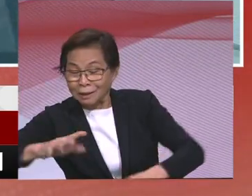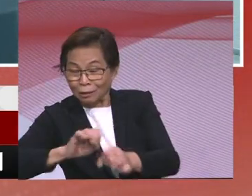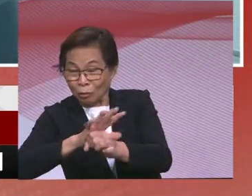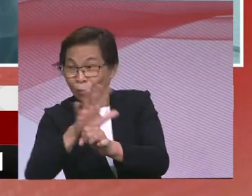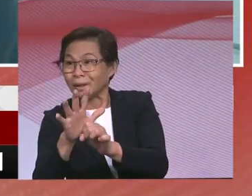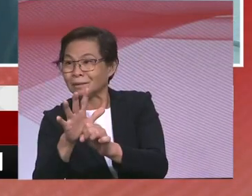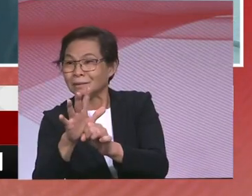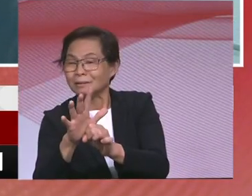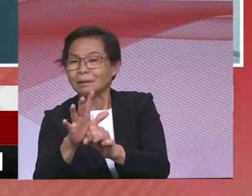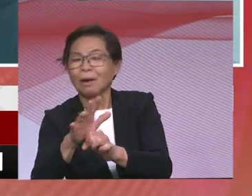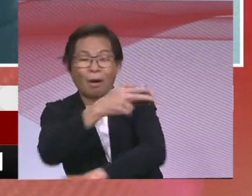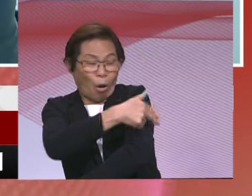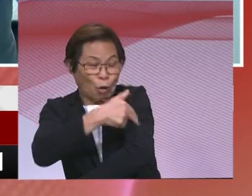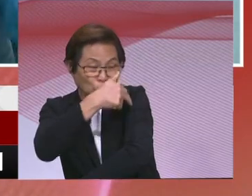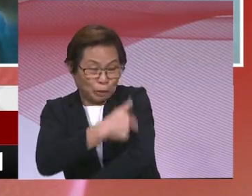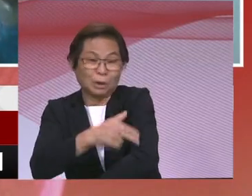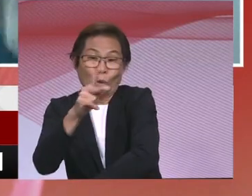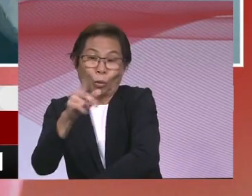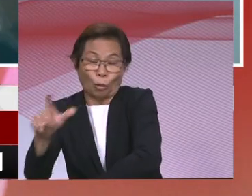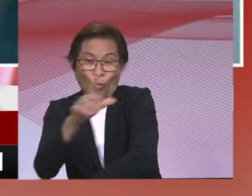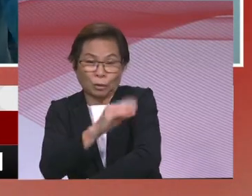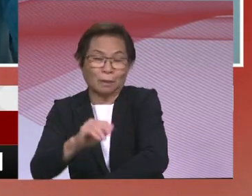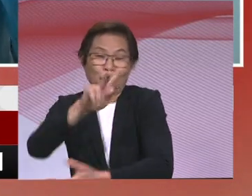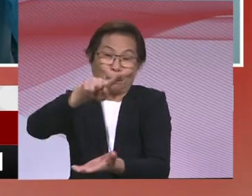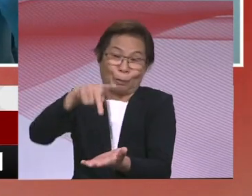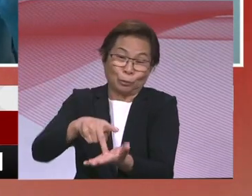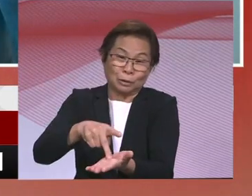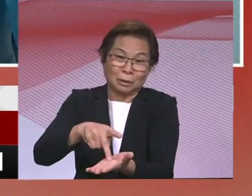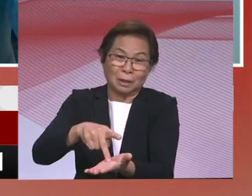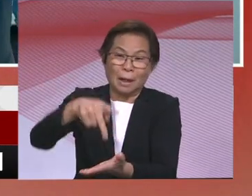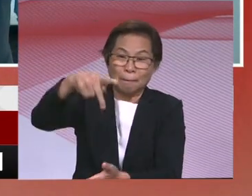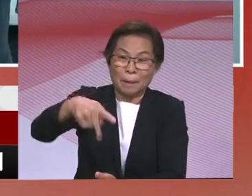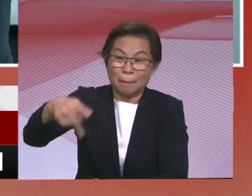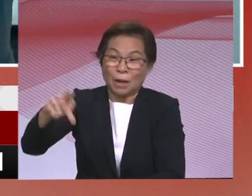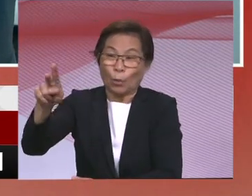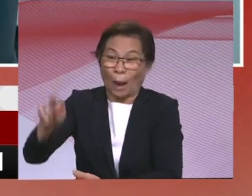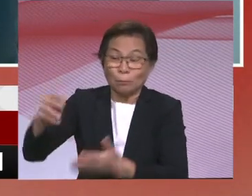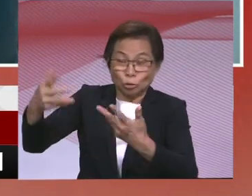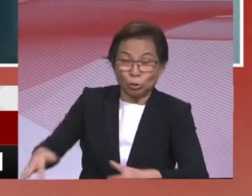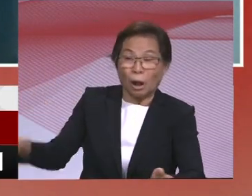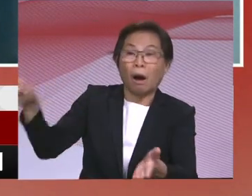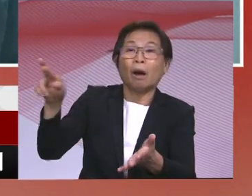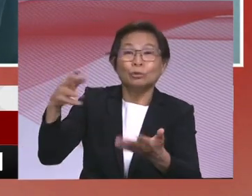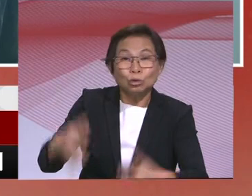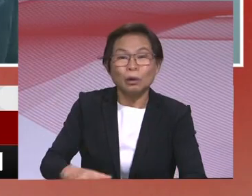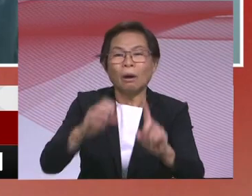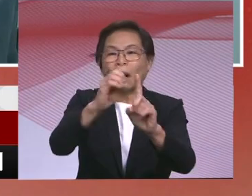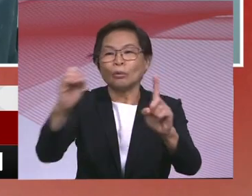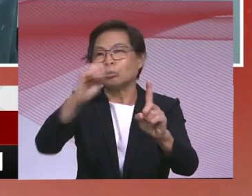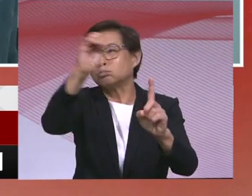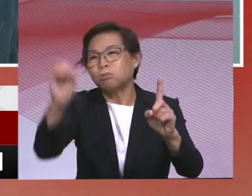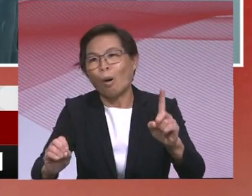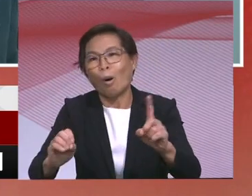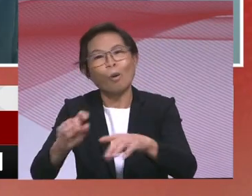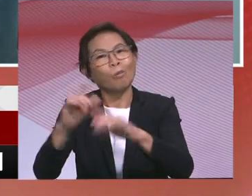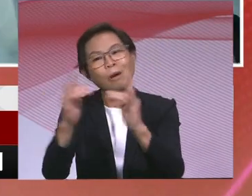komit 19 di hospital Kuala Lumpur dan di pusat perubatan news timna ya telah mencapai 100 phractos